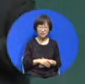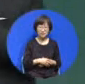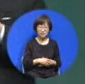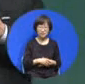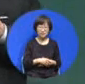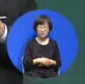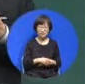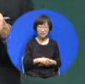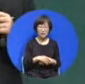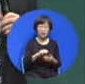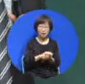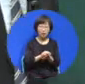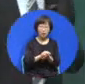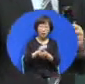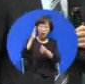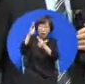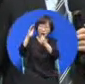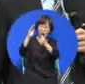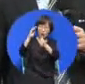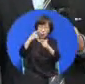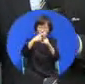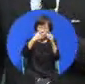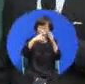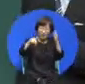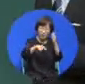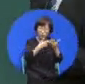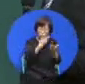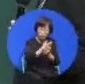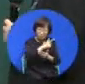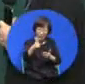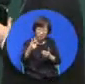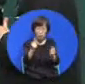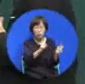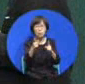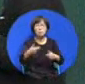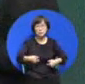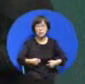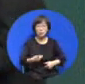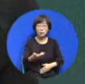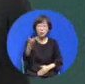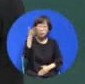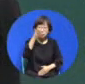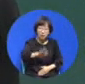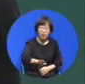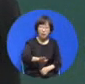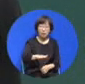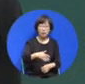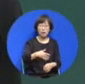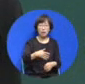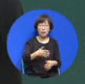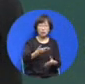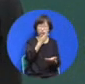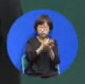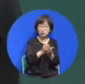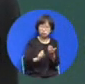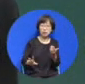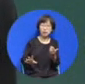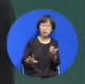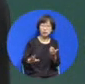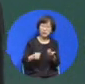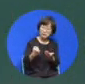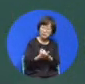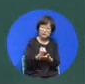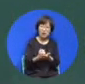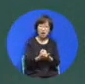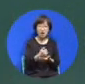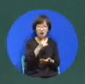이 회복해야 되는 것들을 놓치는 겁니다. They are losing hold of so many spiritual blessings. And especially, they're losing hold of the opportunity of